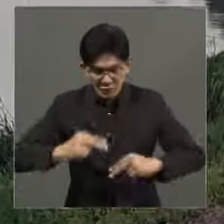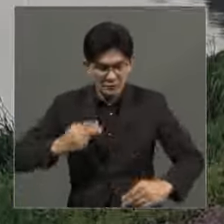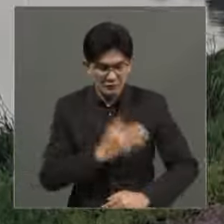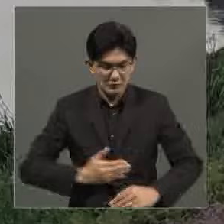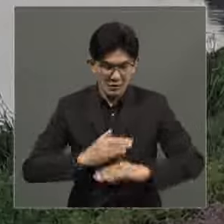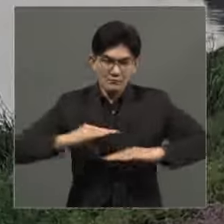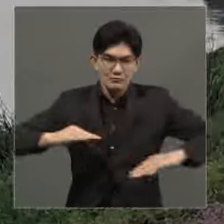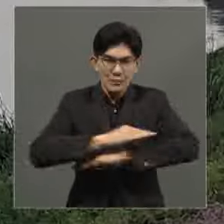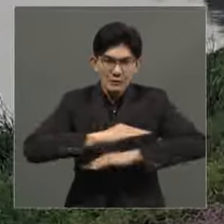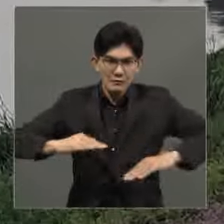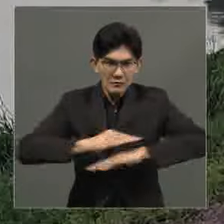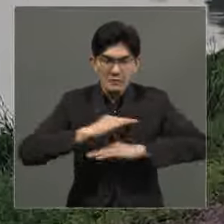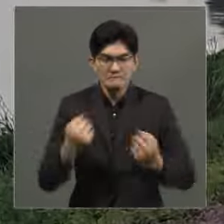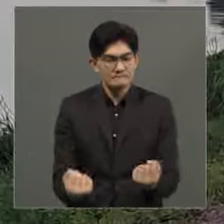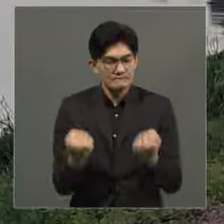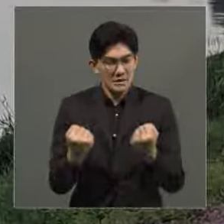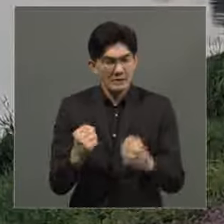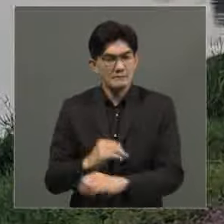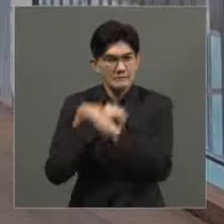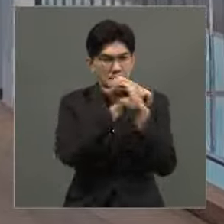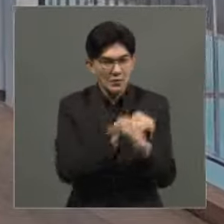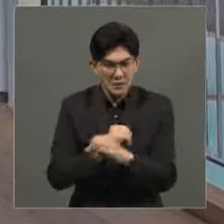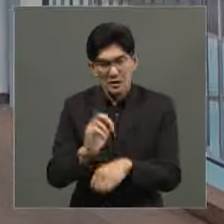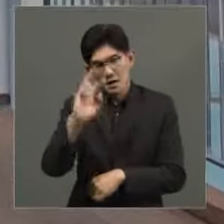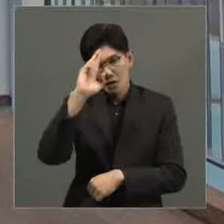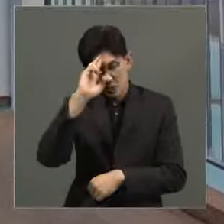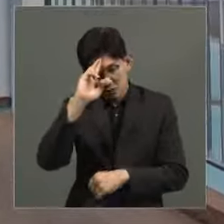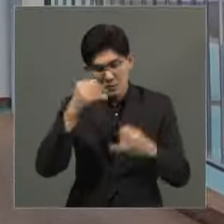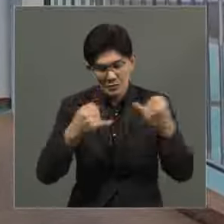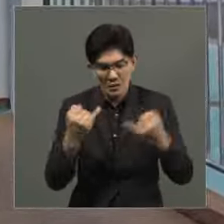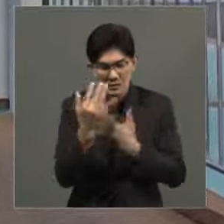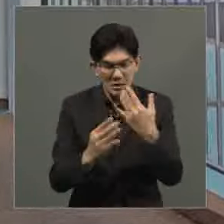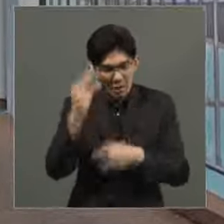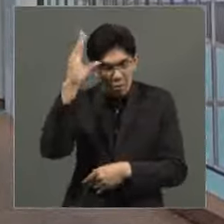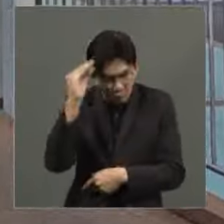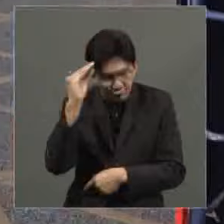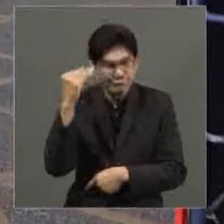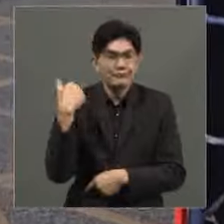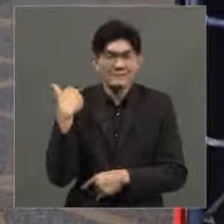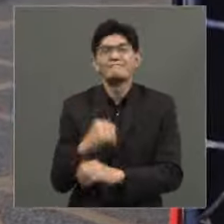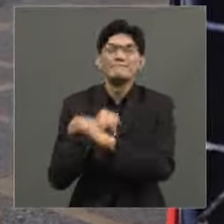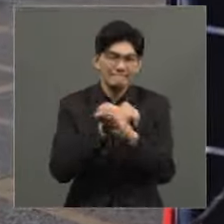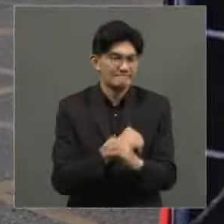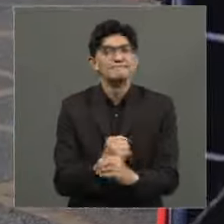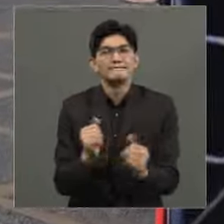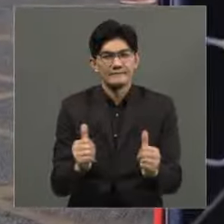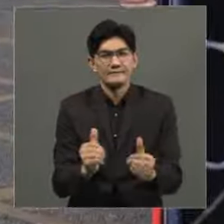ออกกำลังกายเพื่อสุขภาพที่แข็งแรงป้องกันการเกิดโรคหลอดเลือดสมองได้อีกทางนึนะครับ